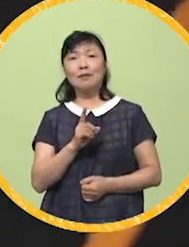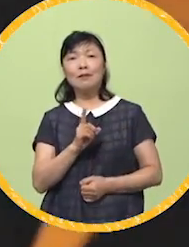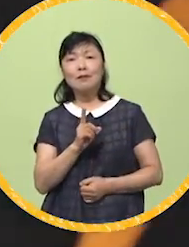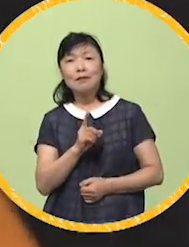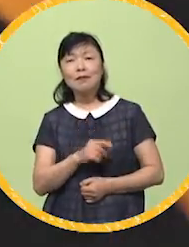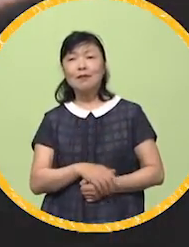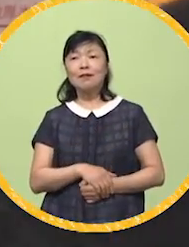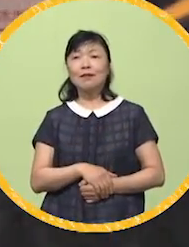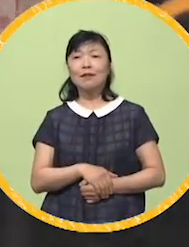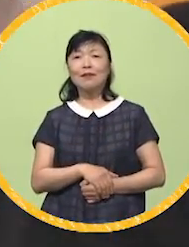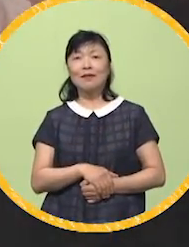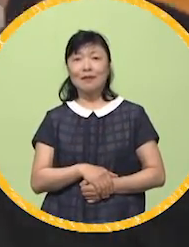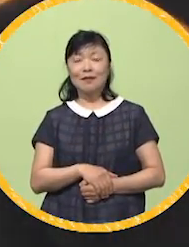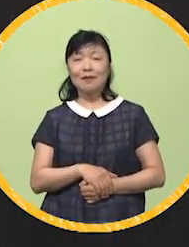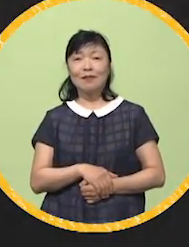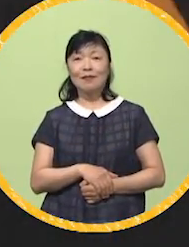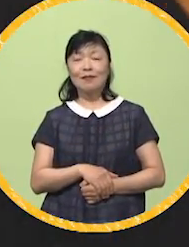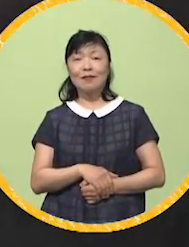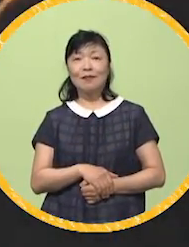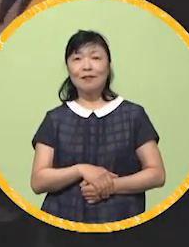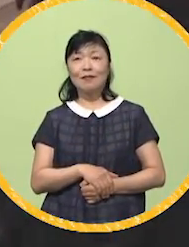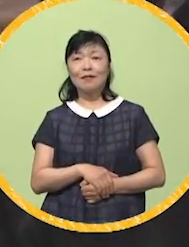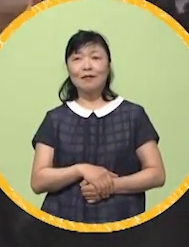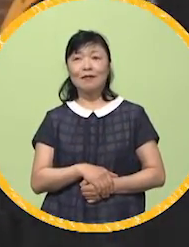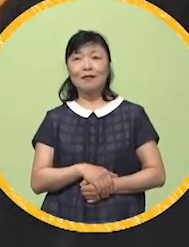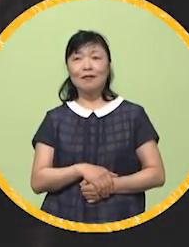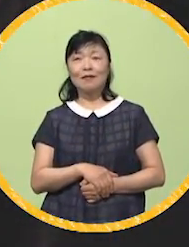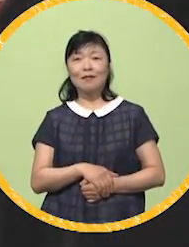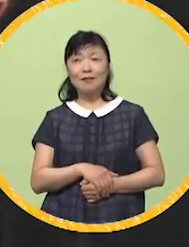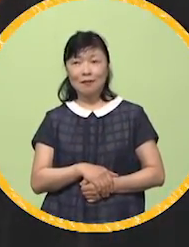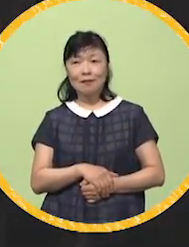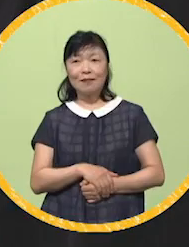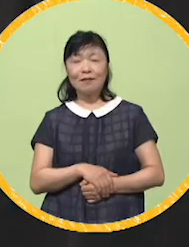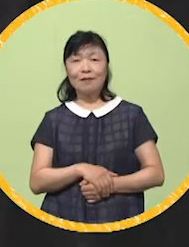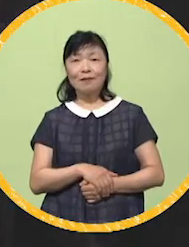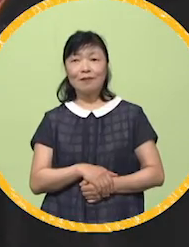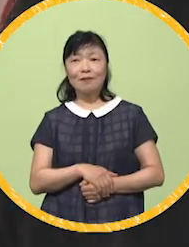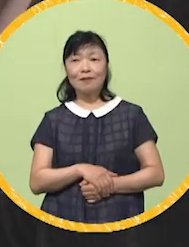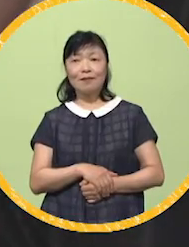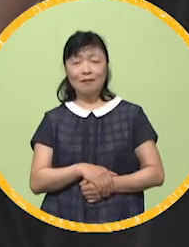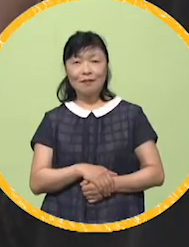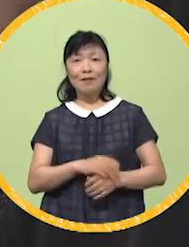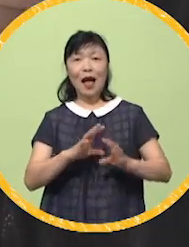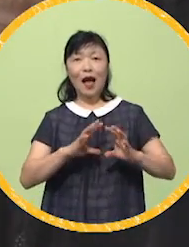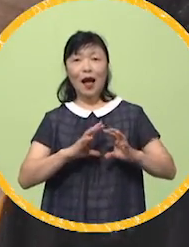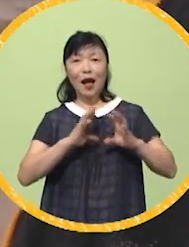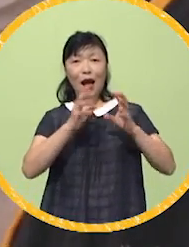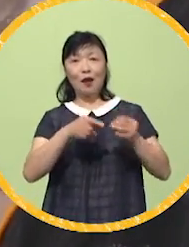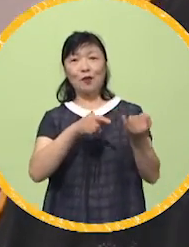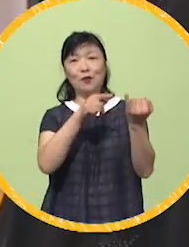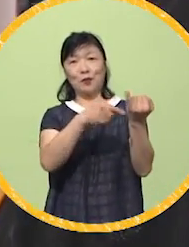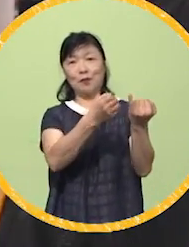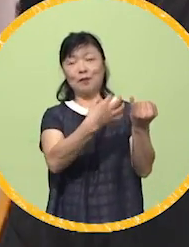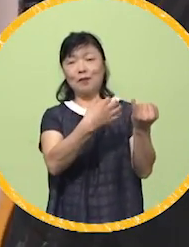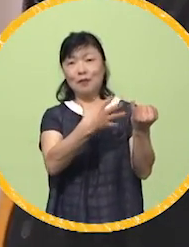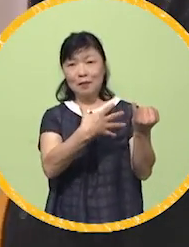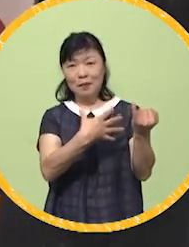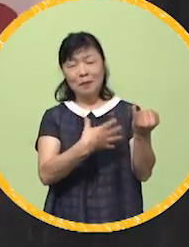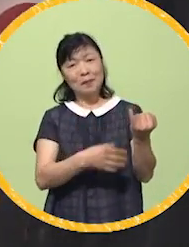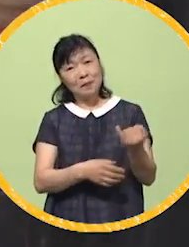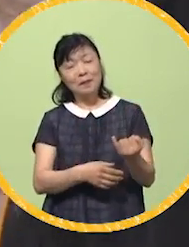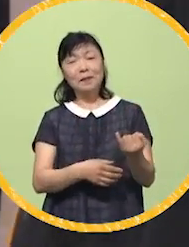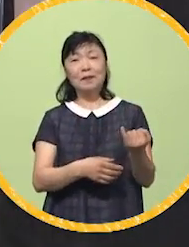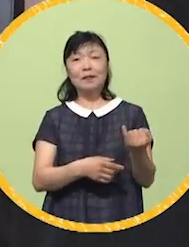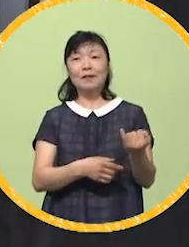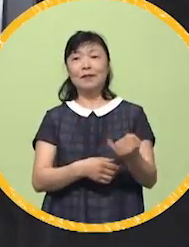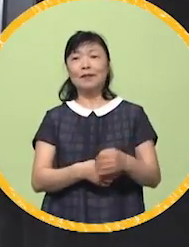ことか。おい宣伝受けてんぞ。 宣伝受けて んぞ。不是买冰淇淋，我要买鲜奶。 そうそうそうそう。